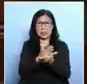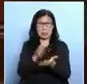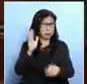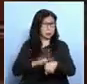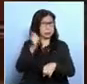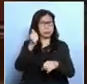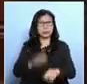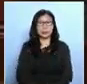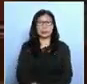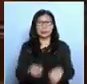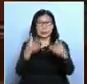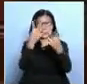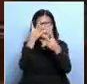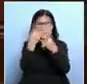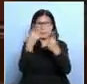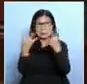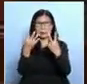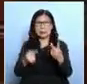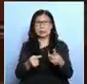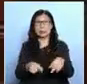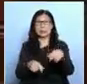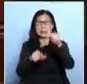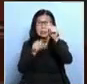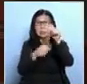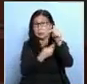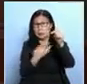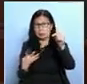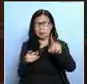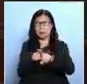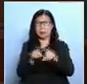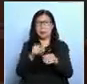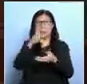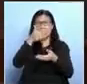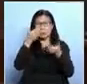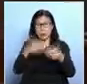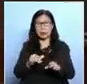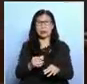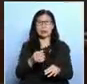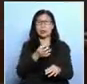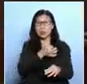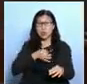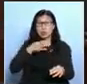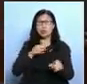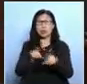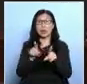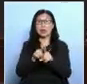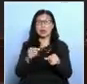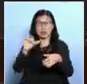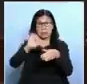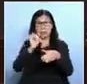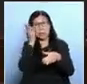好。上次係24號嘅時候，我亦都話俾阿陳帆局長聽，我食完飯由珠海呢一個 Sheraton